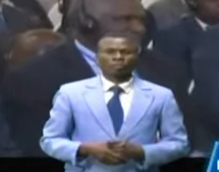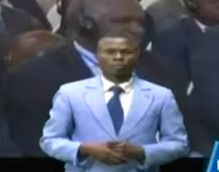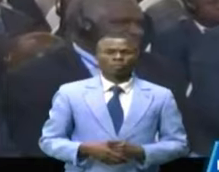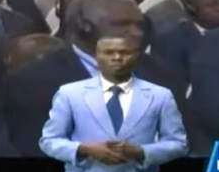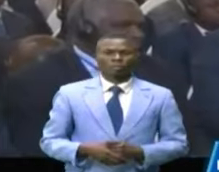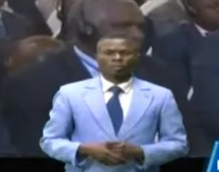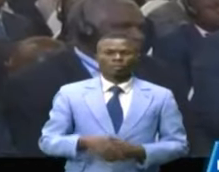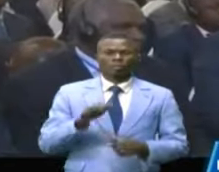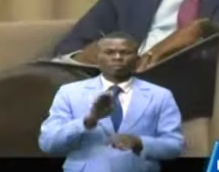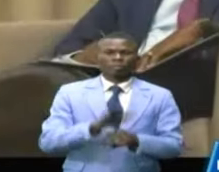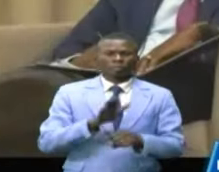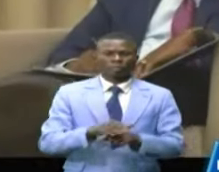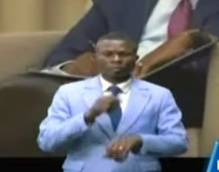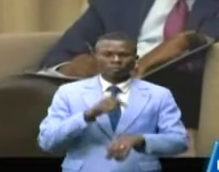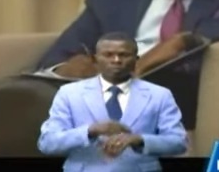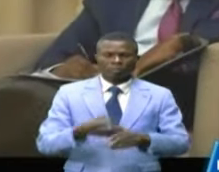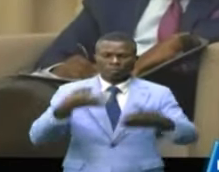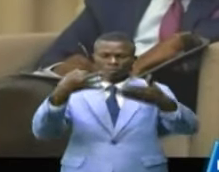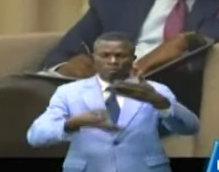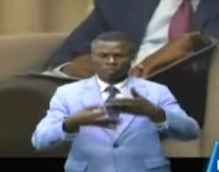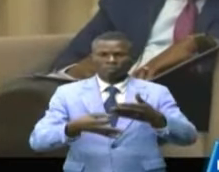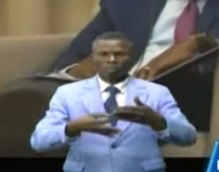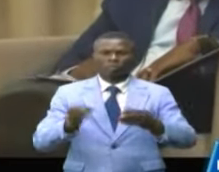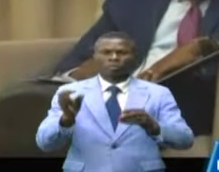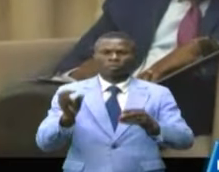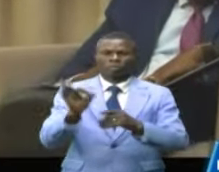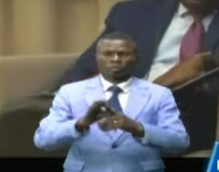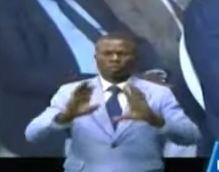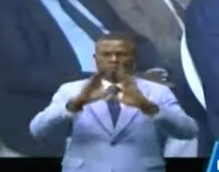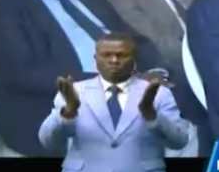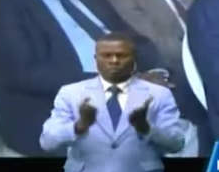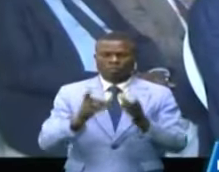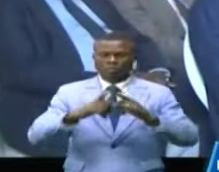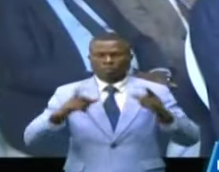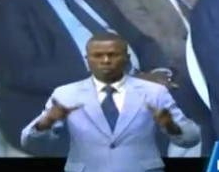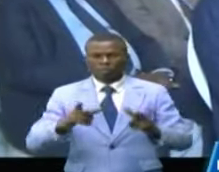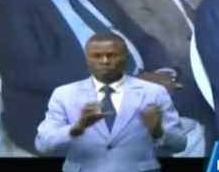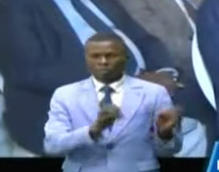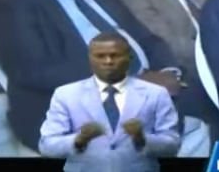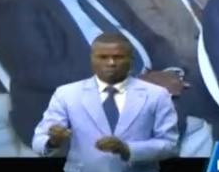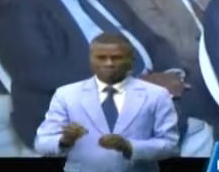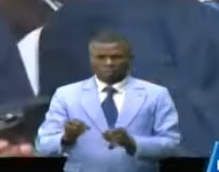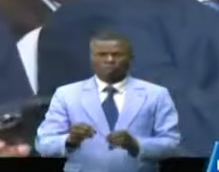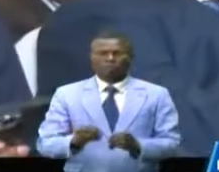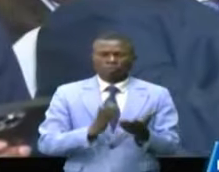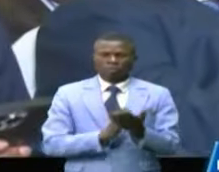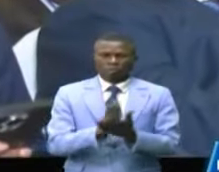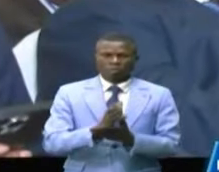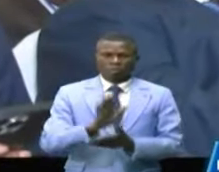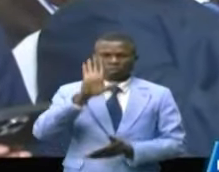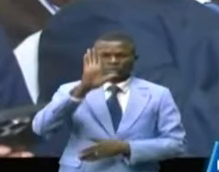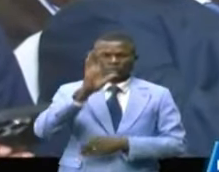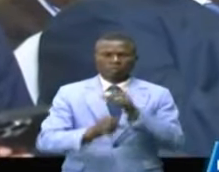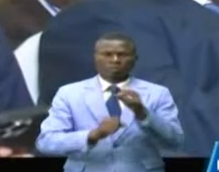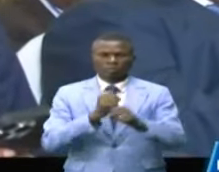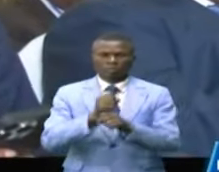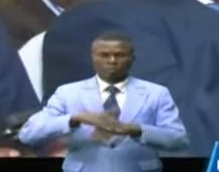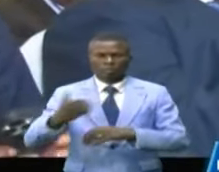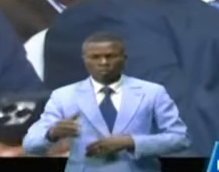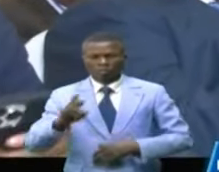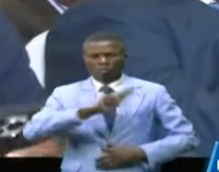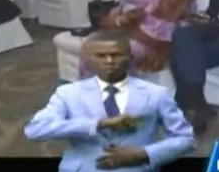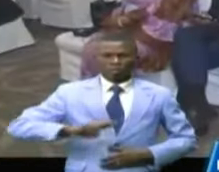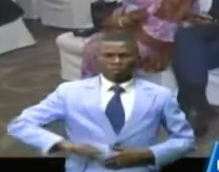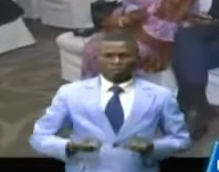Reportée à plusieurs reprises, la 8e session de la Grande Commission mixte qui se tient de manière cyclique 5 ans après entre la RDC et